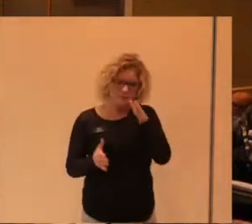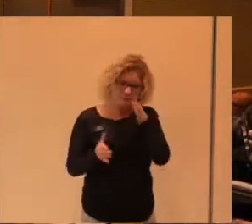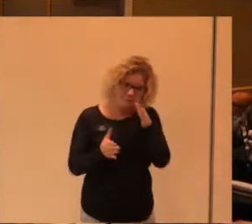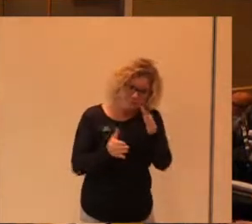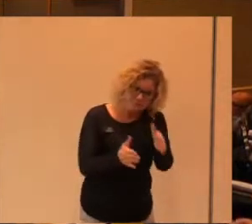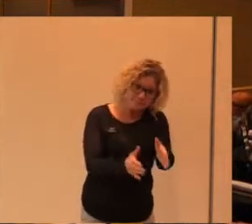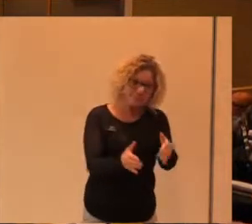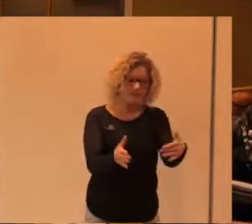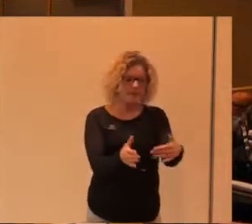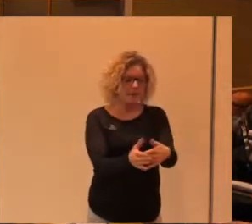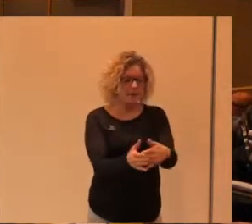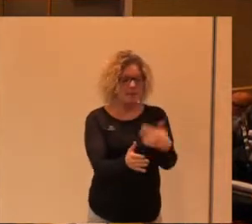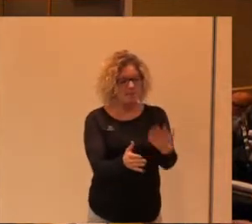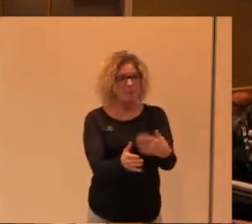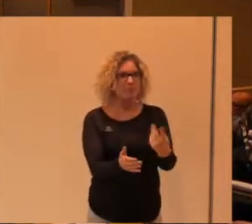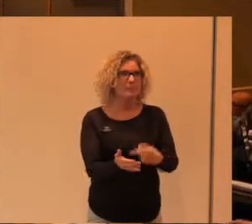heter